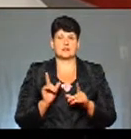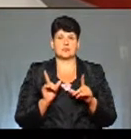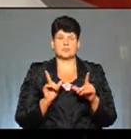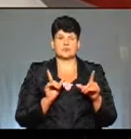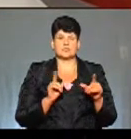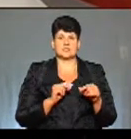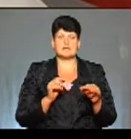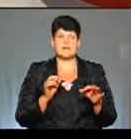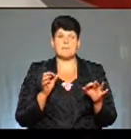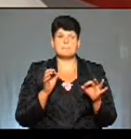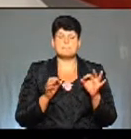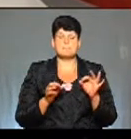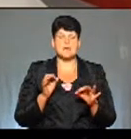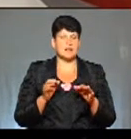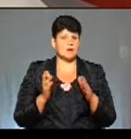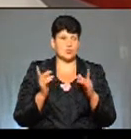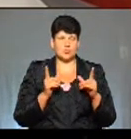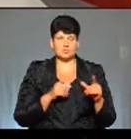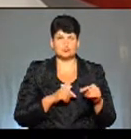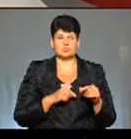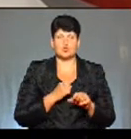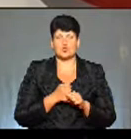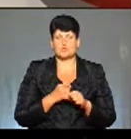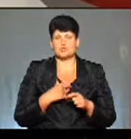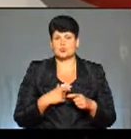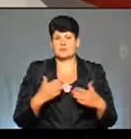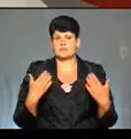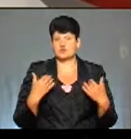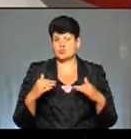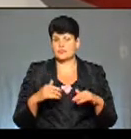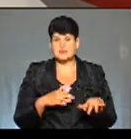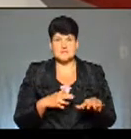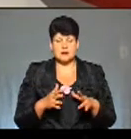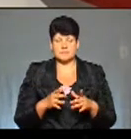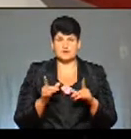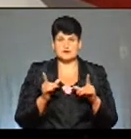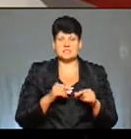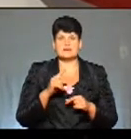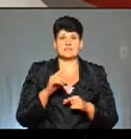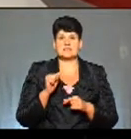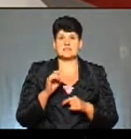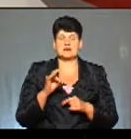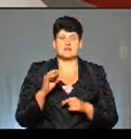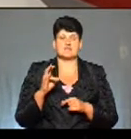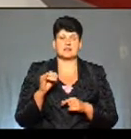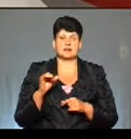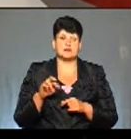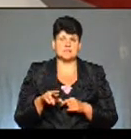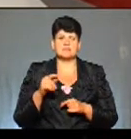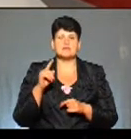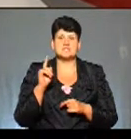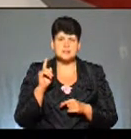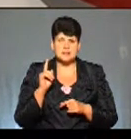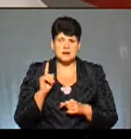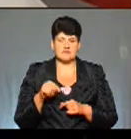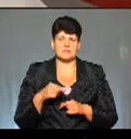на природу і роблять собі такі відпочинкові заходи, їздять в Зарваницю, вони знають, і не